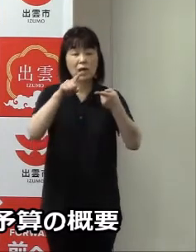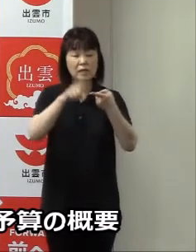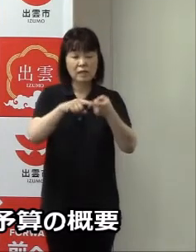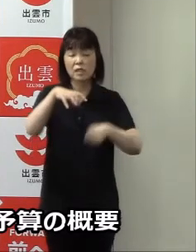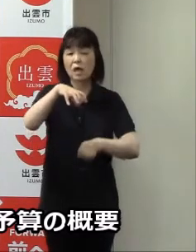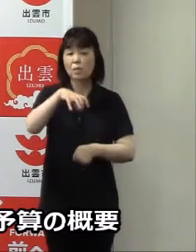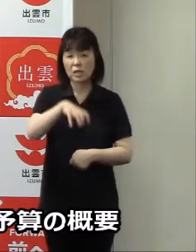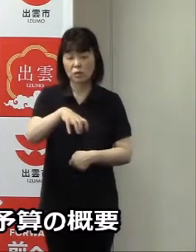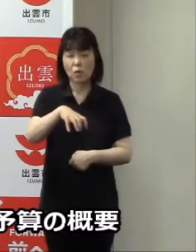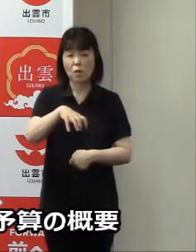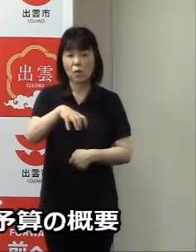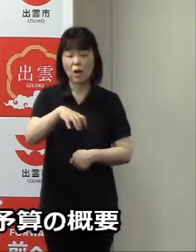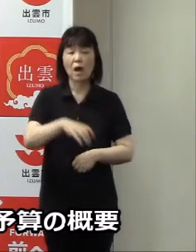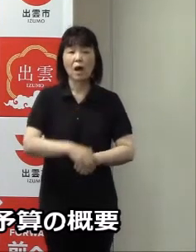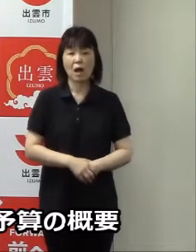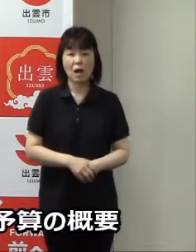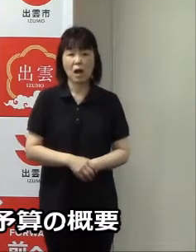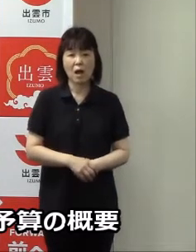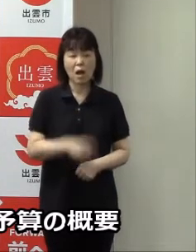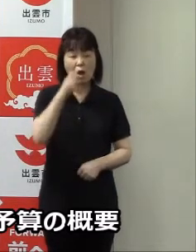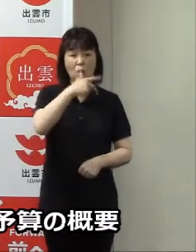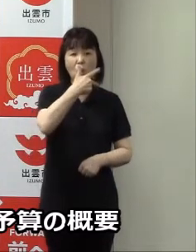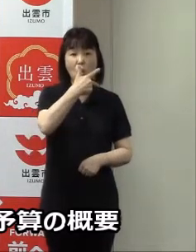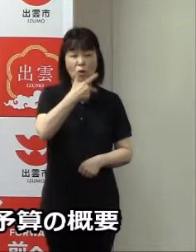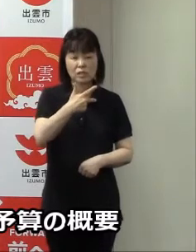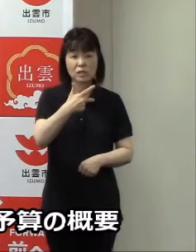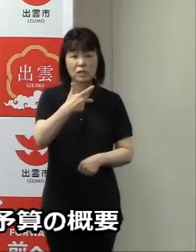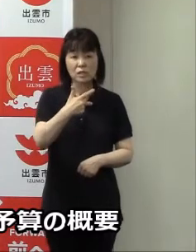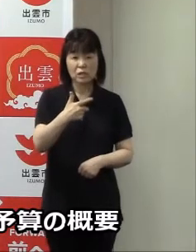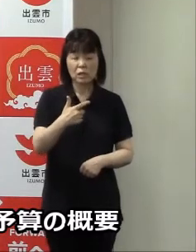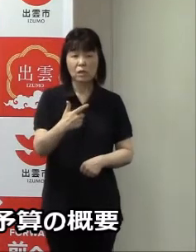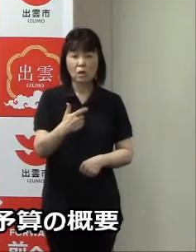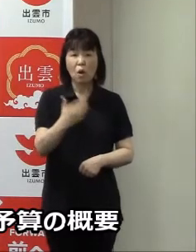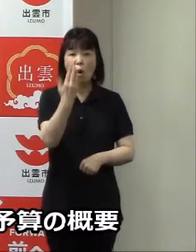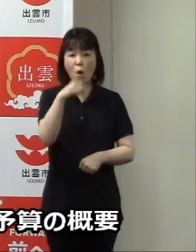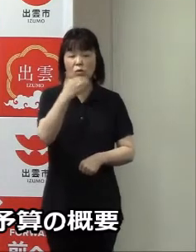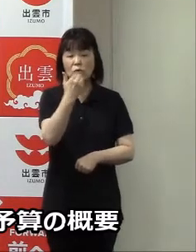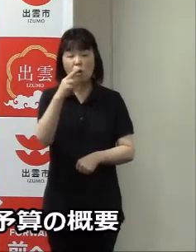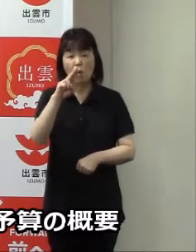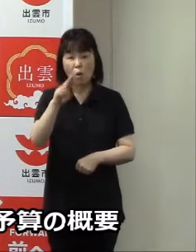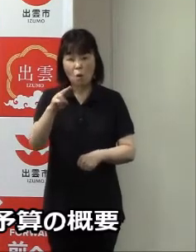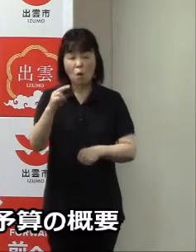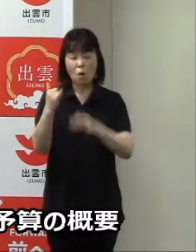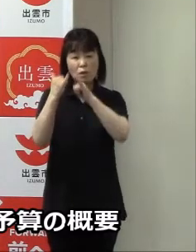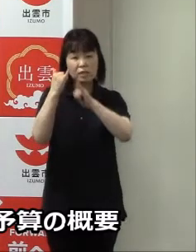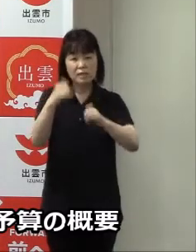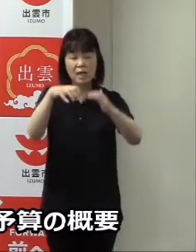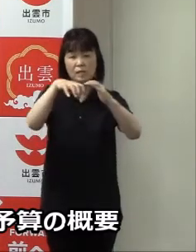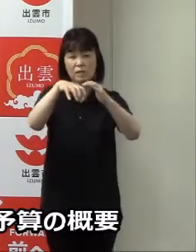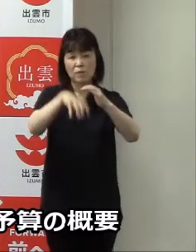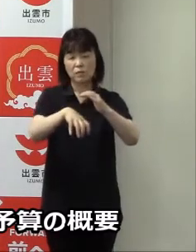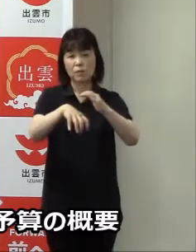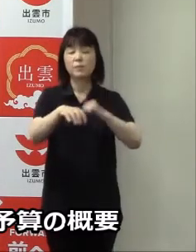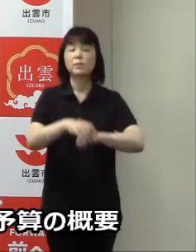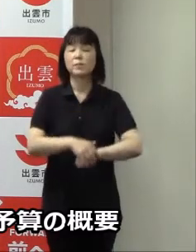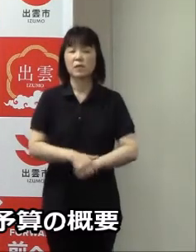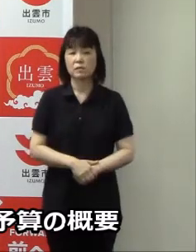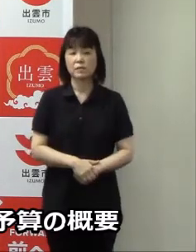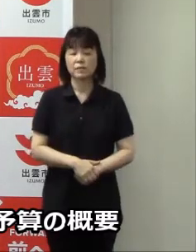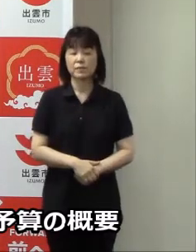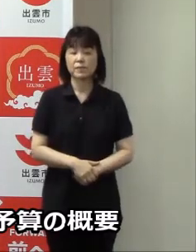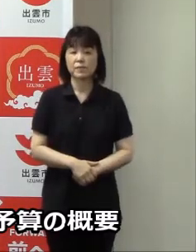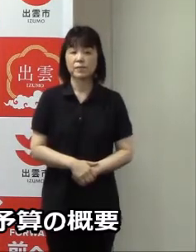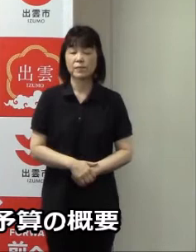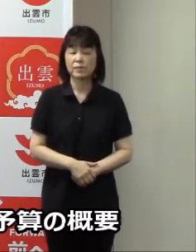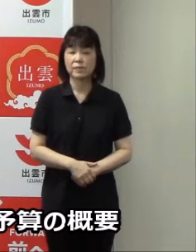所は、古紙本郷遺跡跡地内ということでございます。7番目